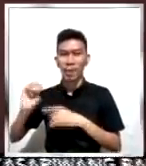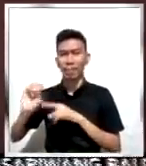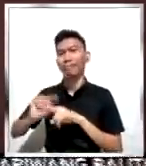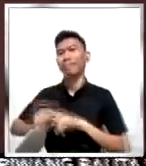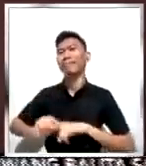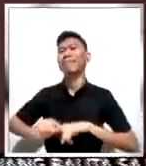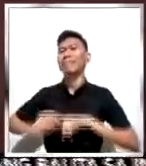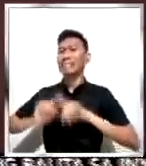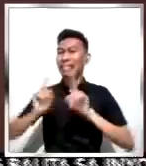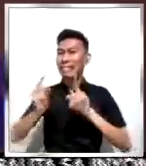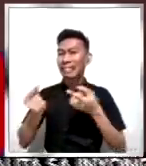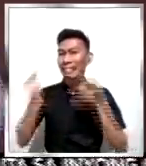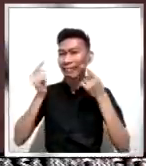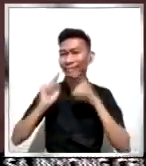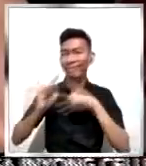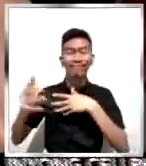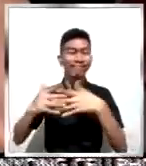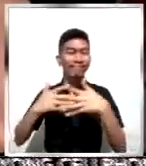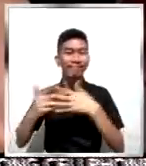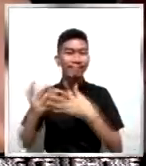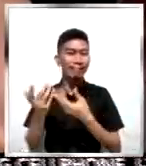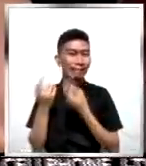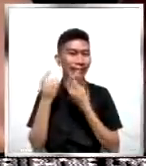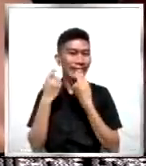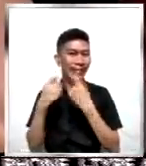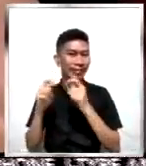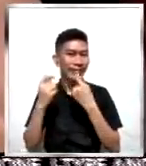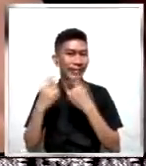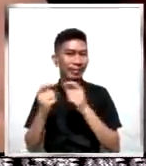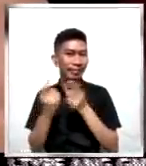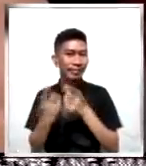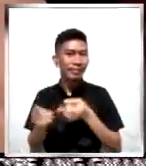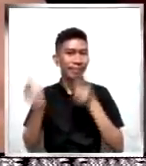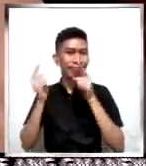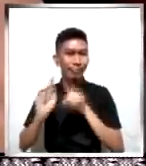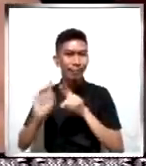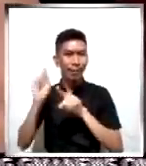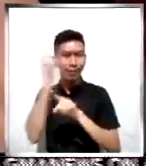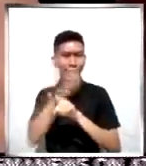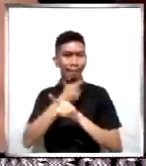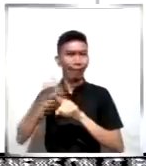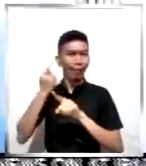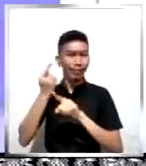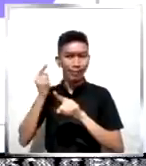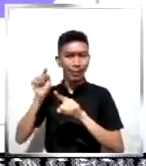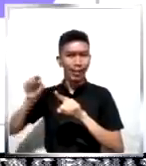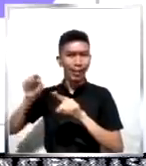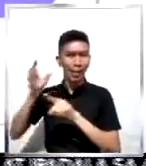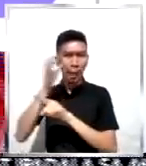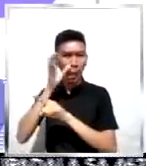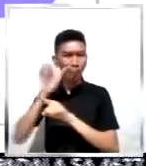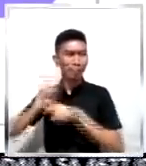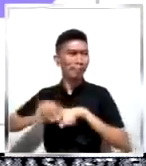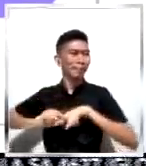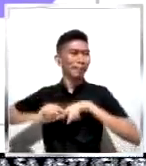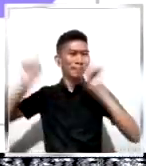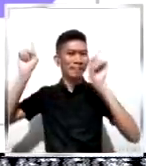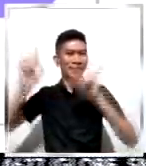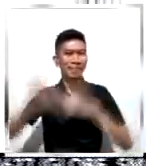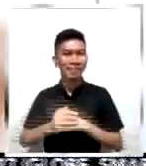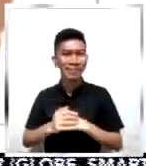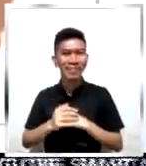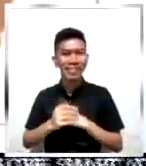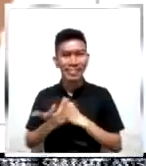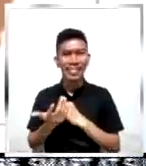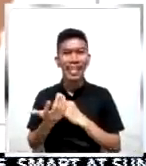anong pilit mo, sadyang hindi mo makahawig ang avatar mo. Kaya yung iba, kundi